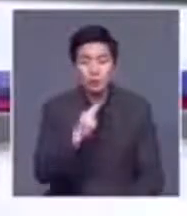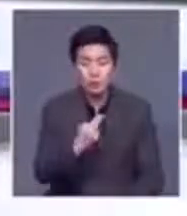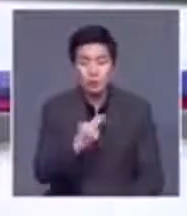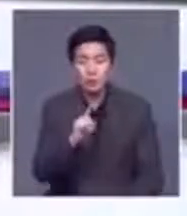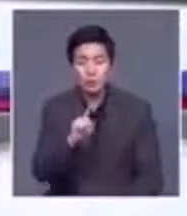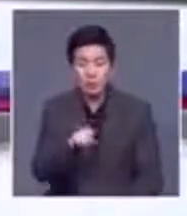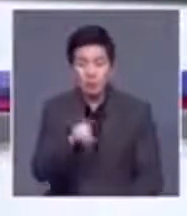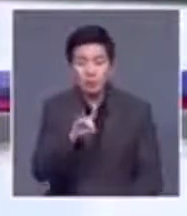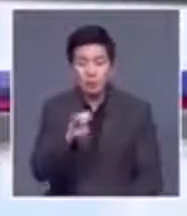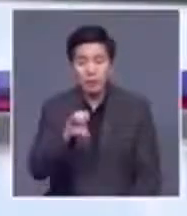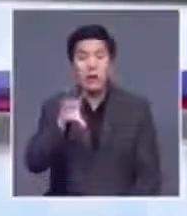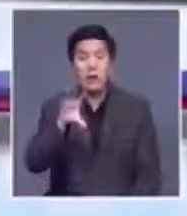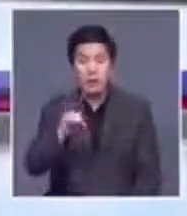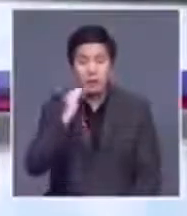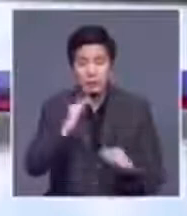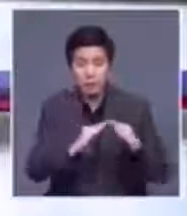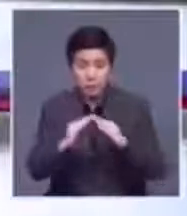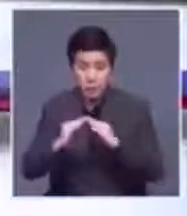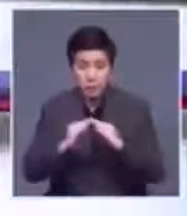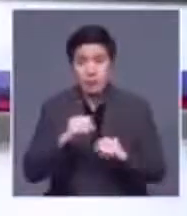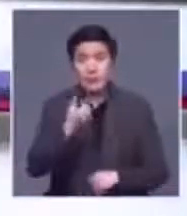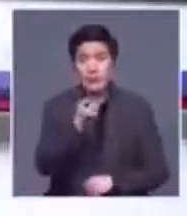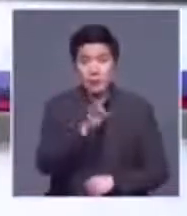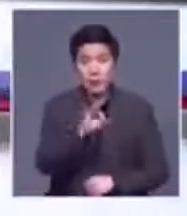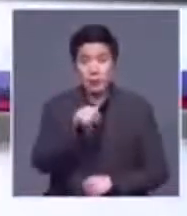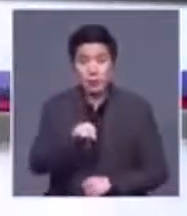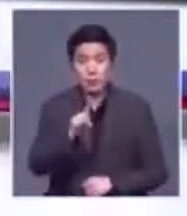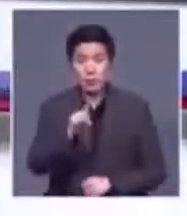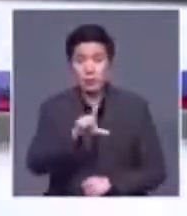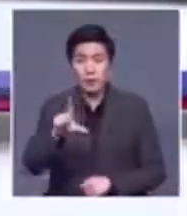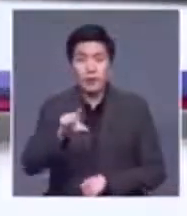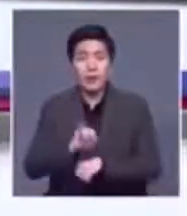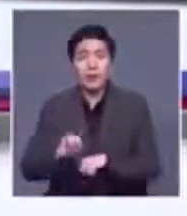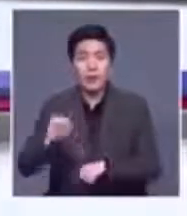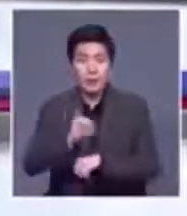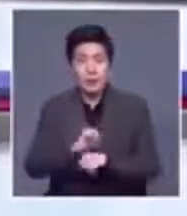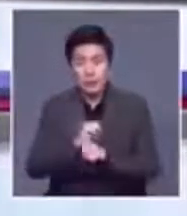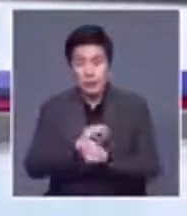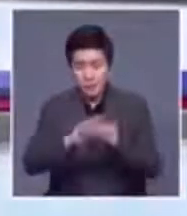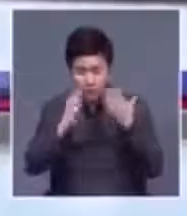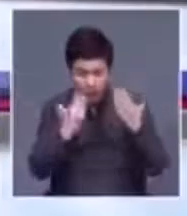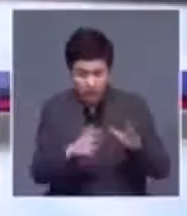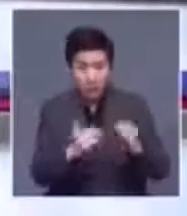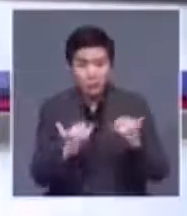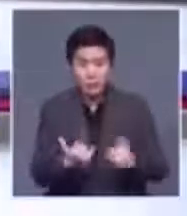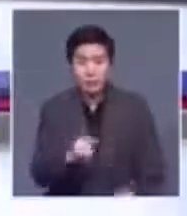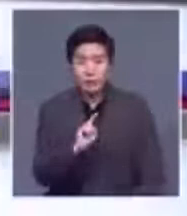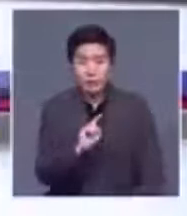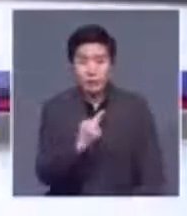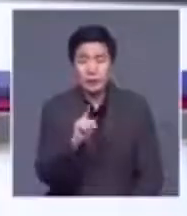านนะครับครอบคลุมพื้นที่ 19.1 ล้านไร ่ วันนี้ดำเนินการไปแล้วโดยรัฐบาลเนี่ยก็ประมาณ